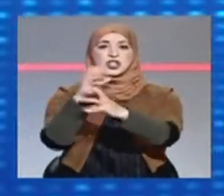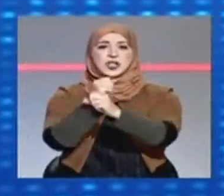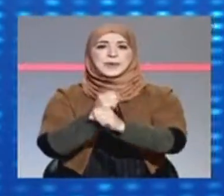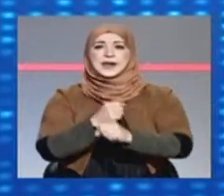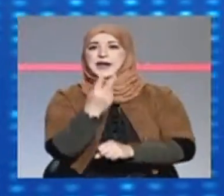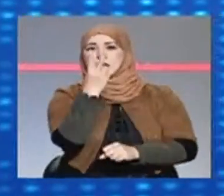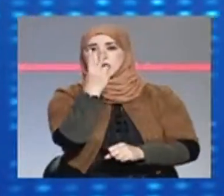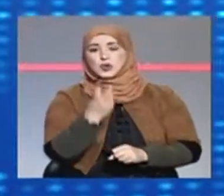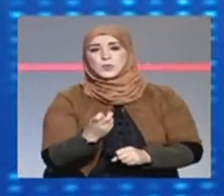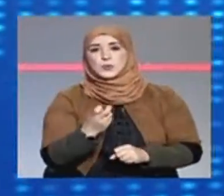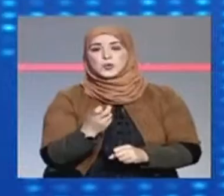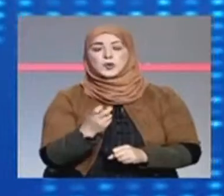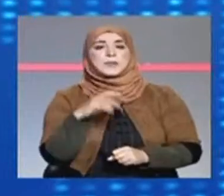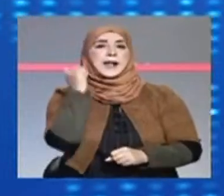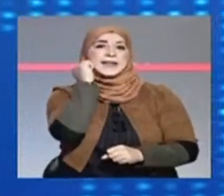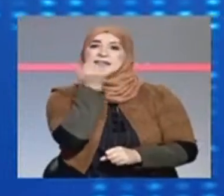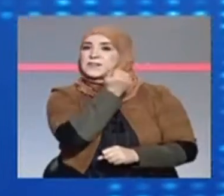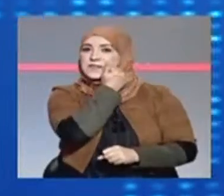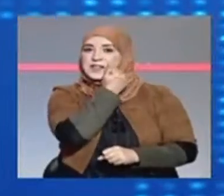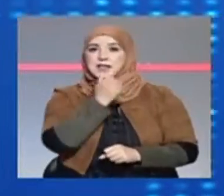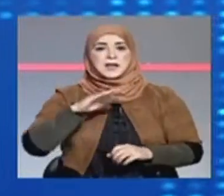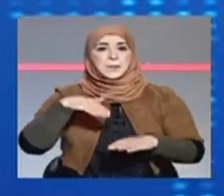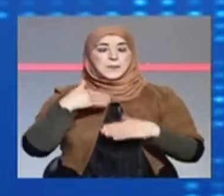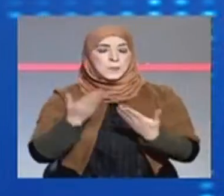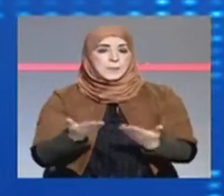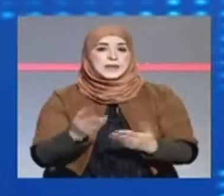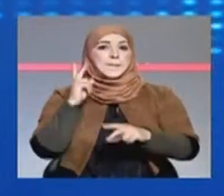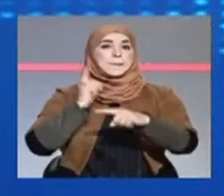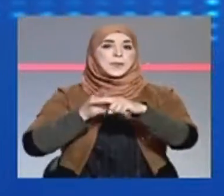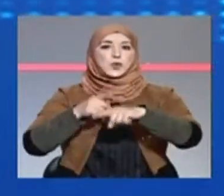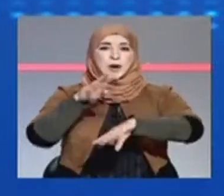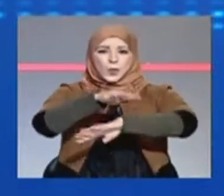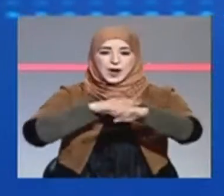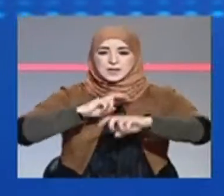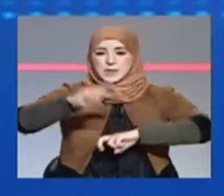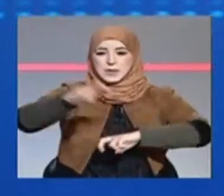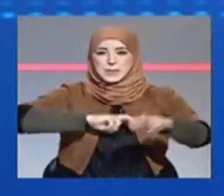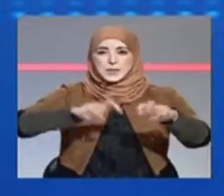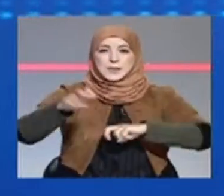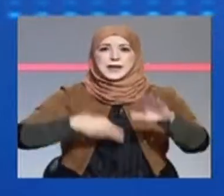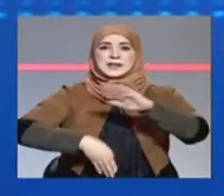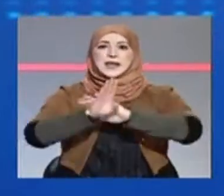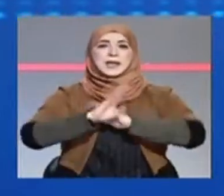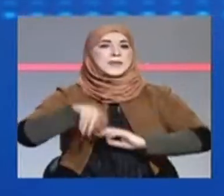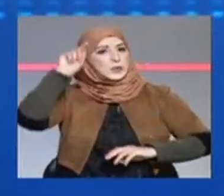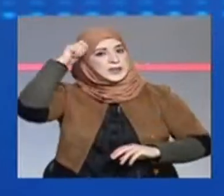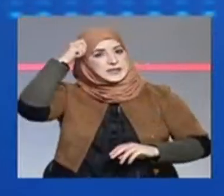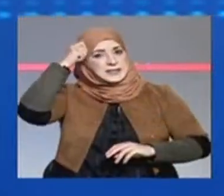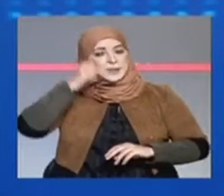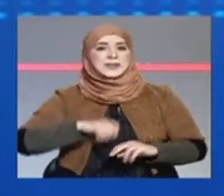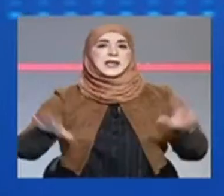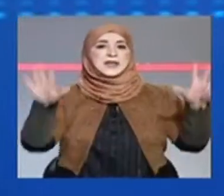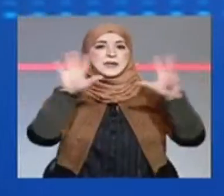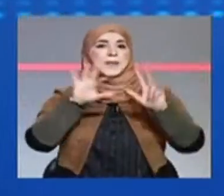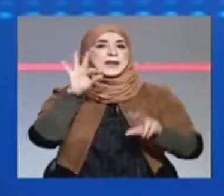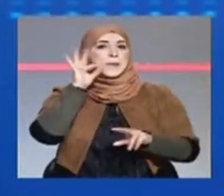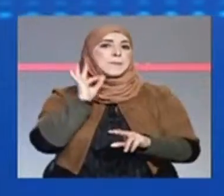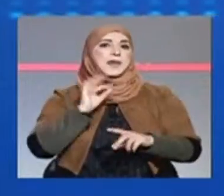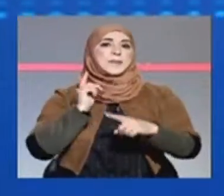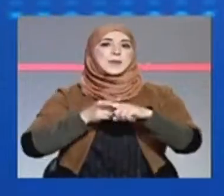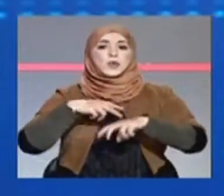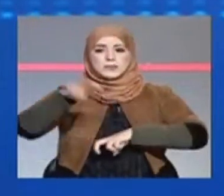اليومين الاولين من عيد الفطر مع منعت نقل بين المدن انطلاقا من يوم السبت الثامن من ماي احدى وعشرين والفين